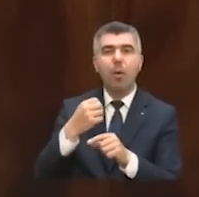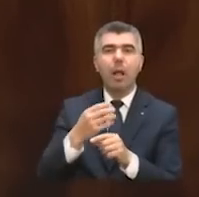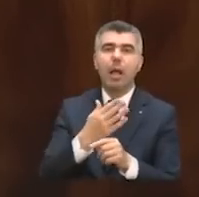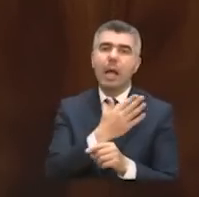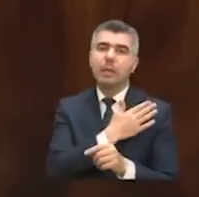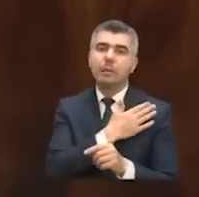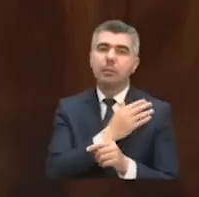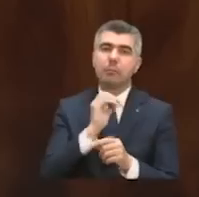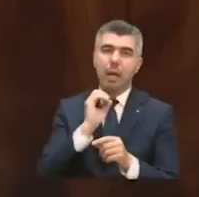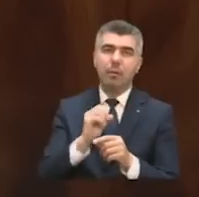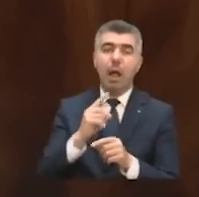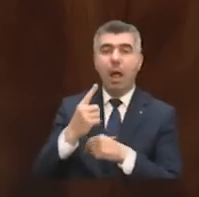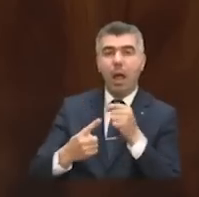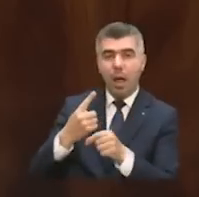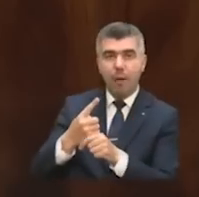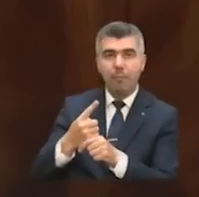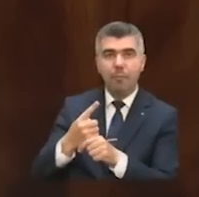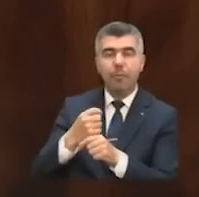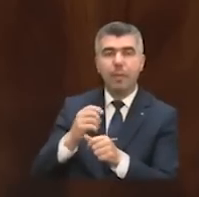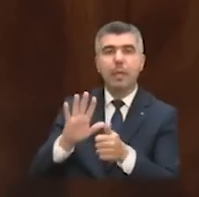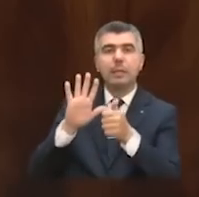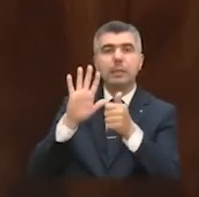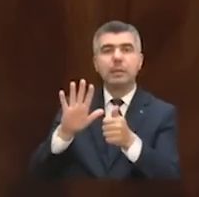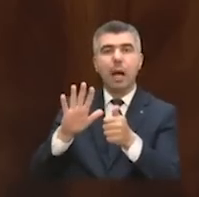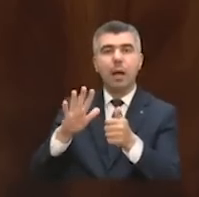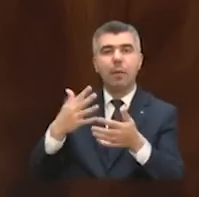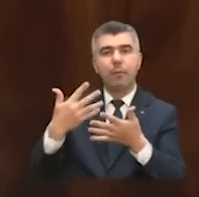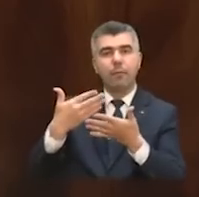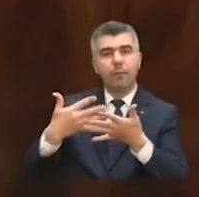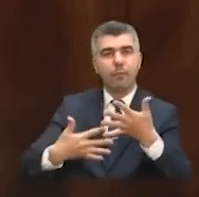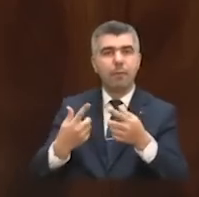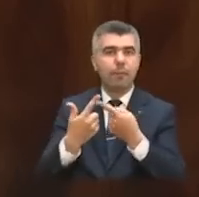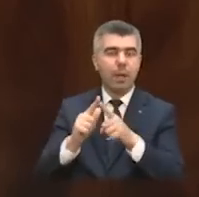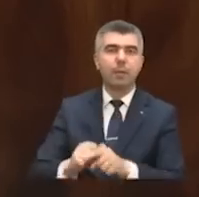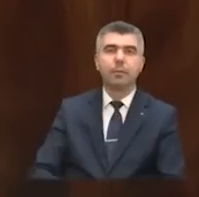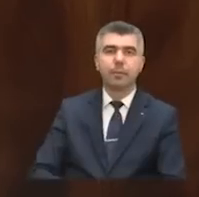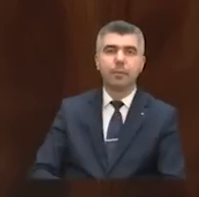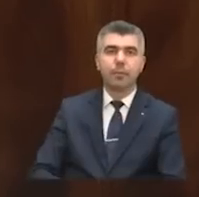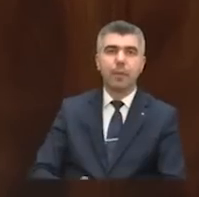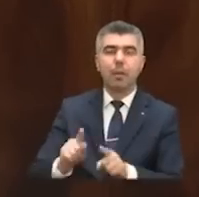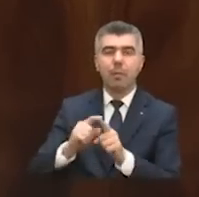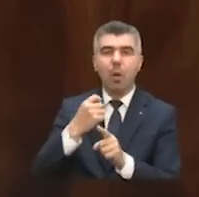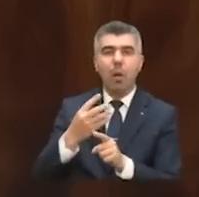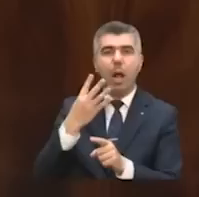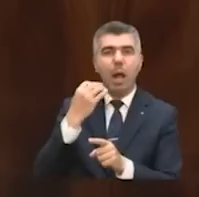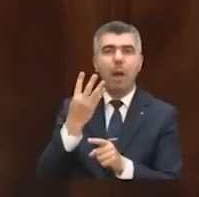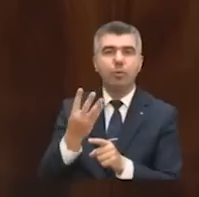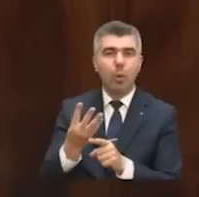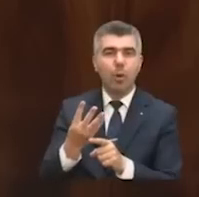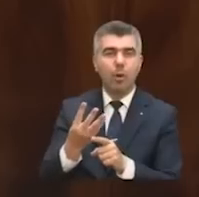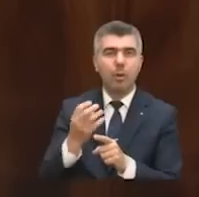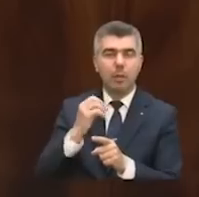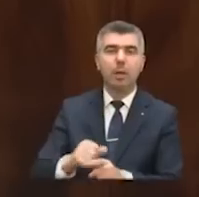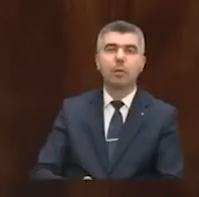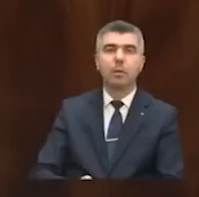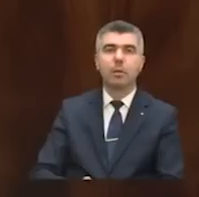ديالها، كاين العام فيه 6 ديال لي سيسيون، كل سيسيون فيها 4 شهور.